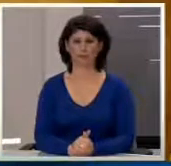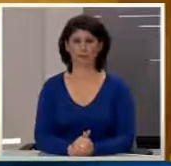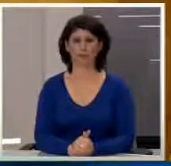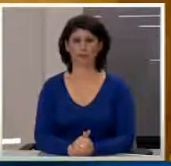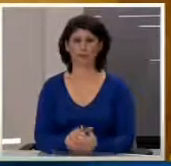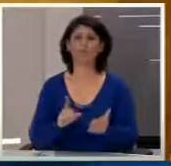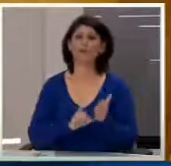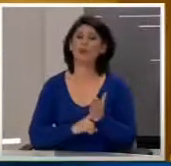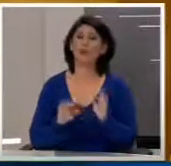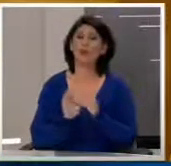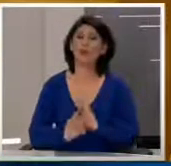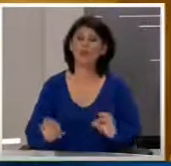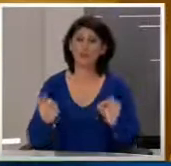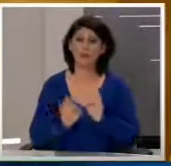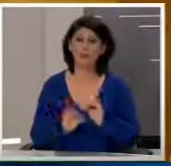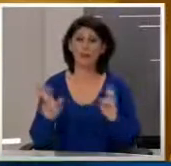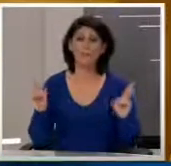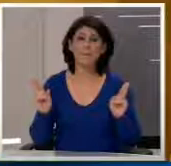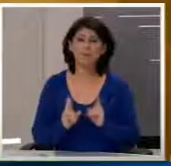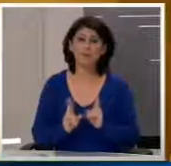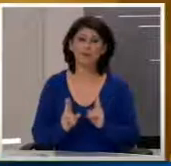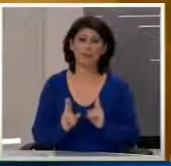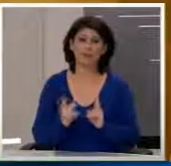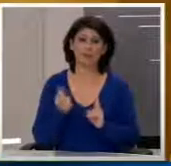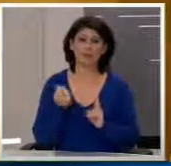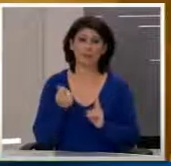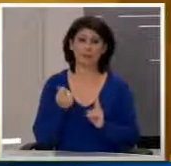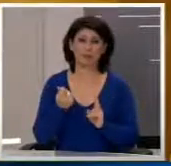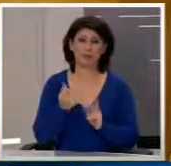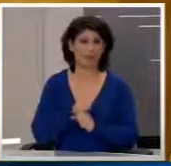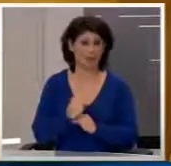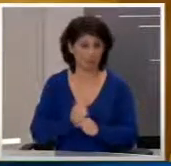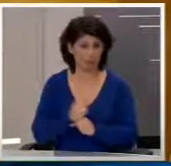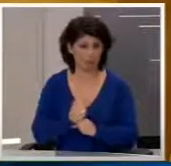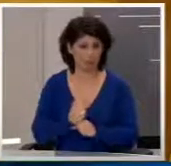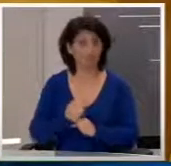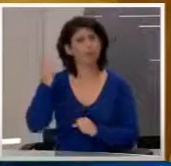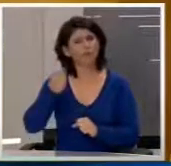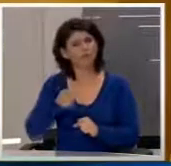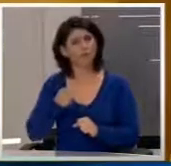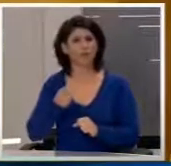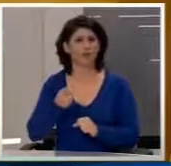την μείωση της τιμής των φαρμάκων σε ένα ποσοστό